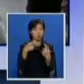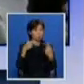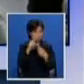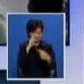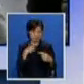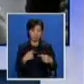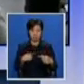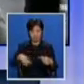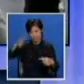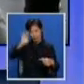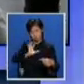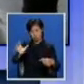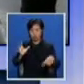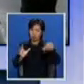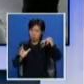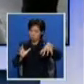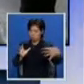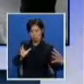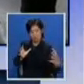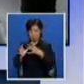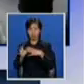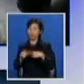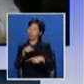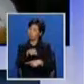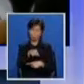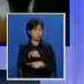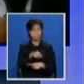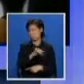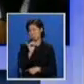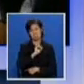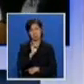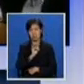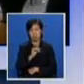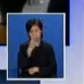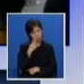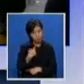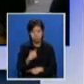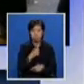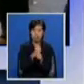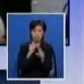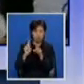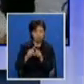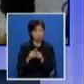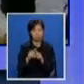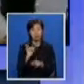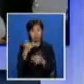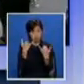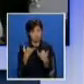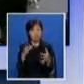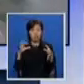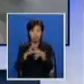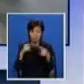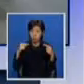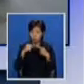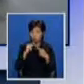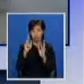หรือยั่วยุเจ้าหน้าที่นั้นไม่ได้เป็นผลดีเลยที่จริงแล้วขณะนี้การดำเนินการตามกระบวนการยุติธรรมแม้กับเหตุ